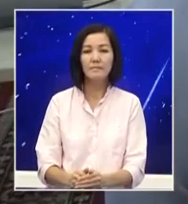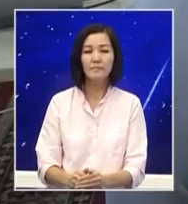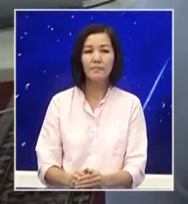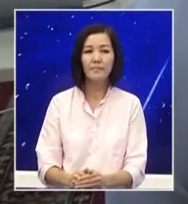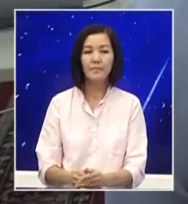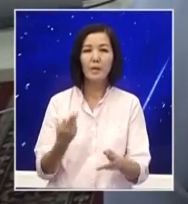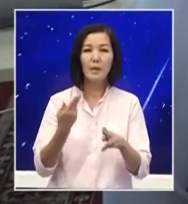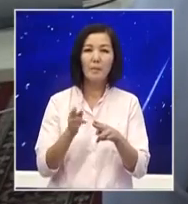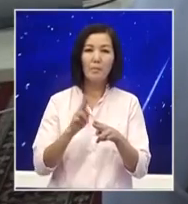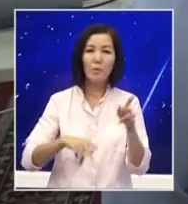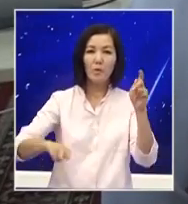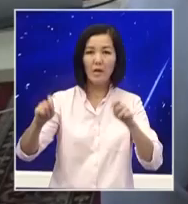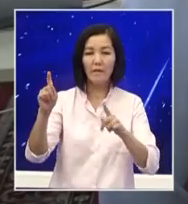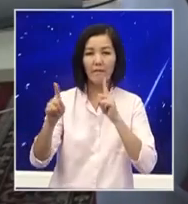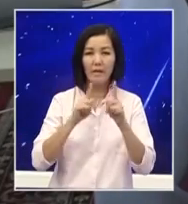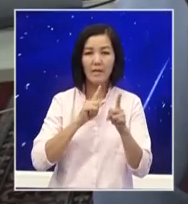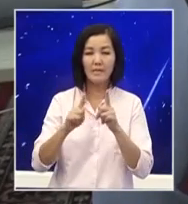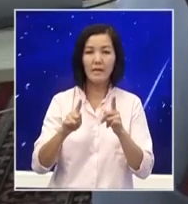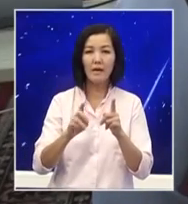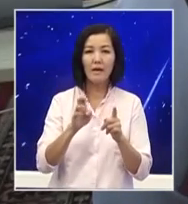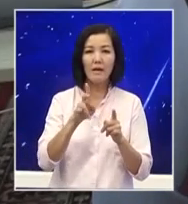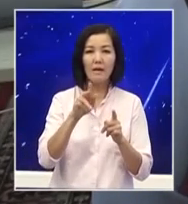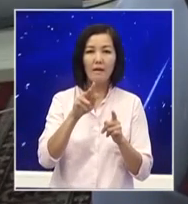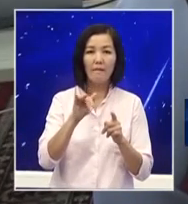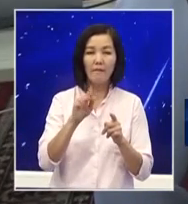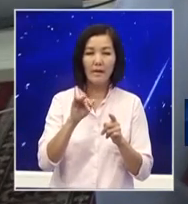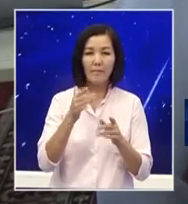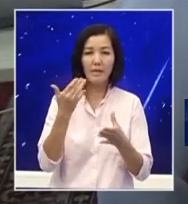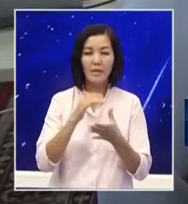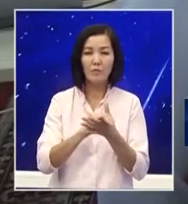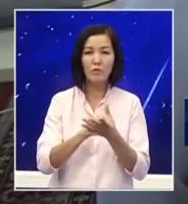Бұл конференцияға жаңағы Әл-Фараби танушылар қатысып, баяндамаларын жасады.